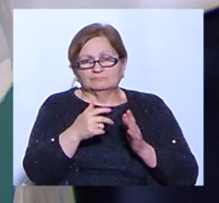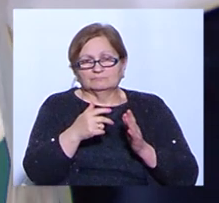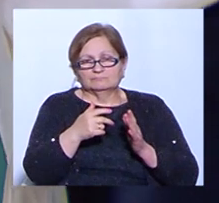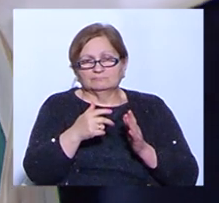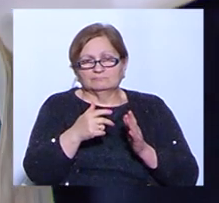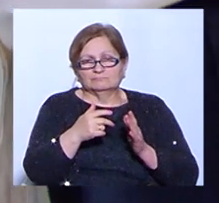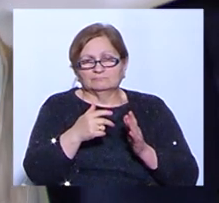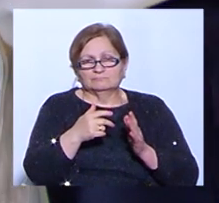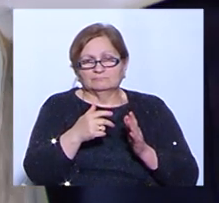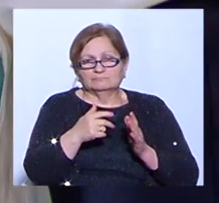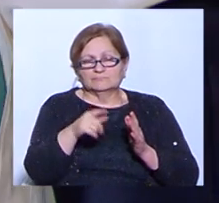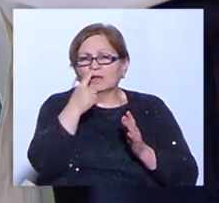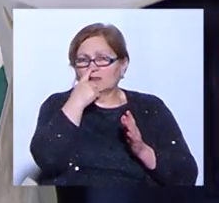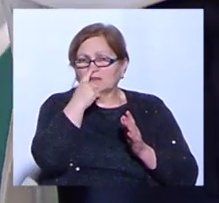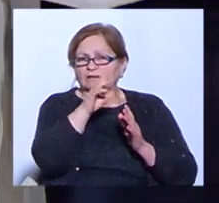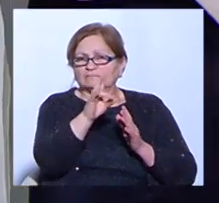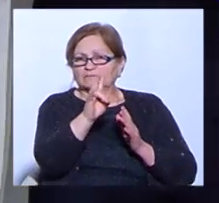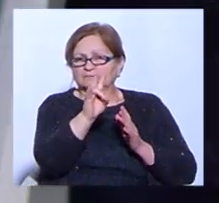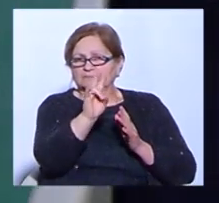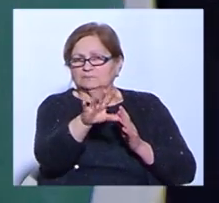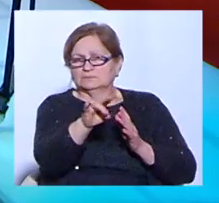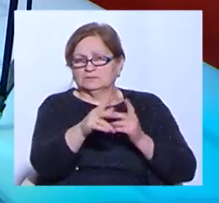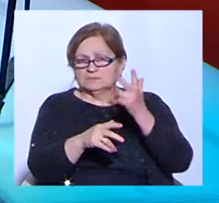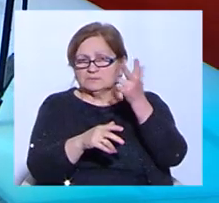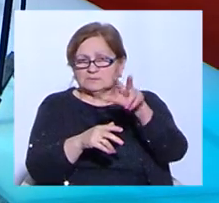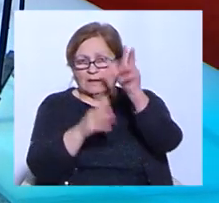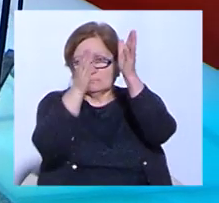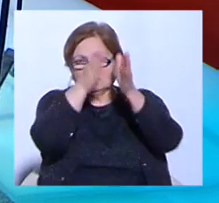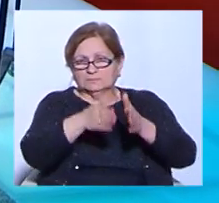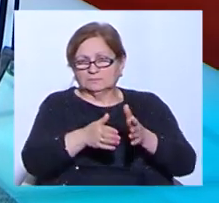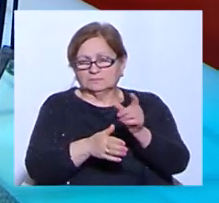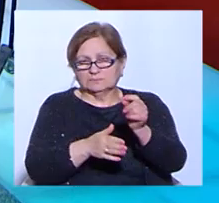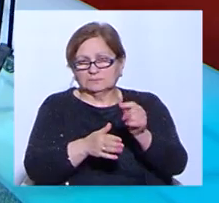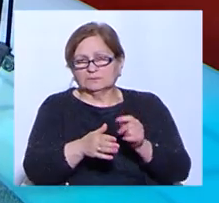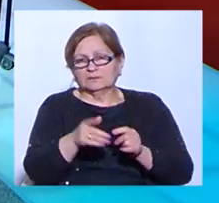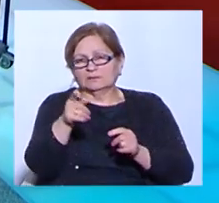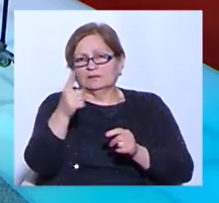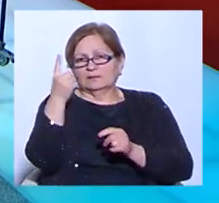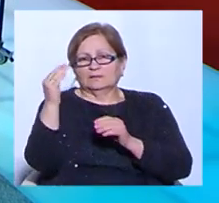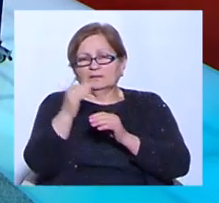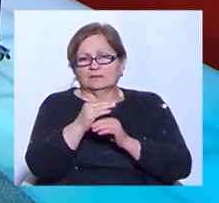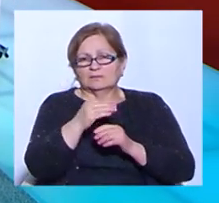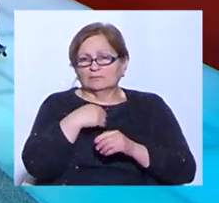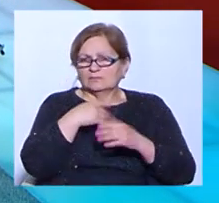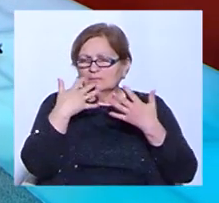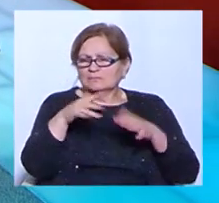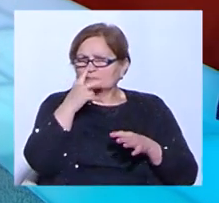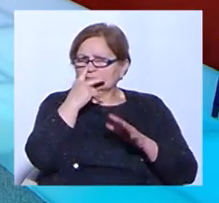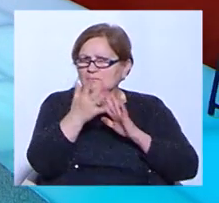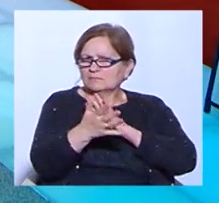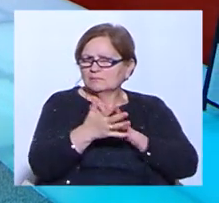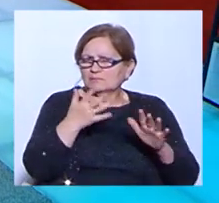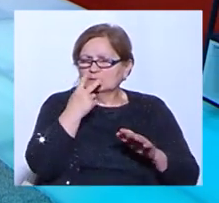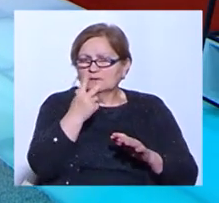ემატება, მრავლდება ისევ 3-ზე, ანუ 3 ცალი წყვილი გვაქვს და ემატება შუა. ანუ ჩვენ უკვე ხედავთ, რომ რაღაცა